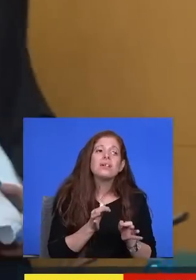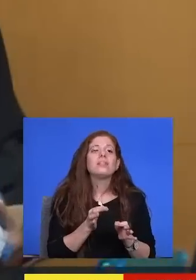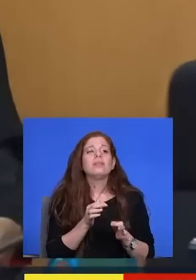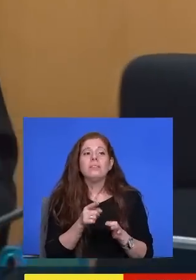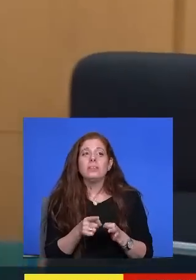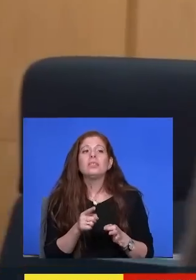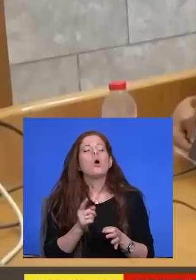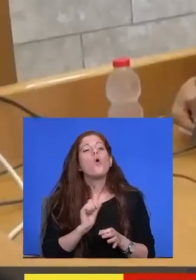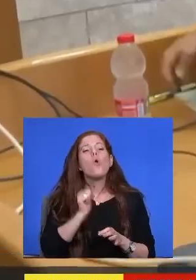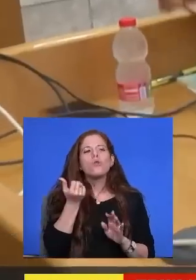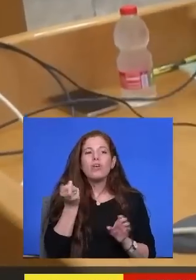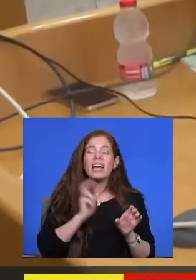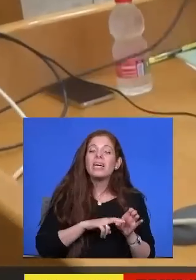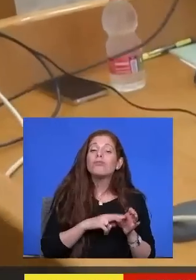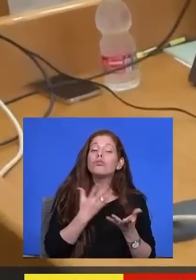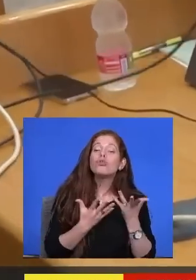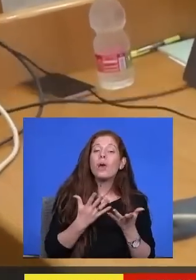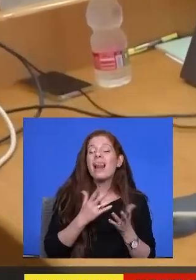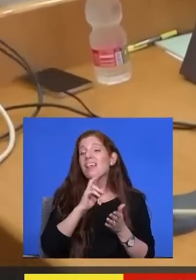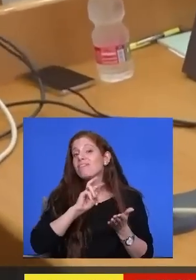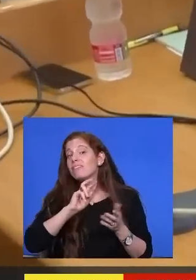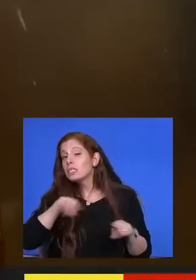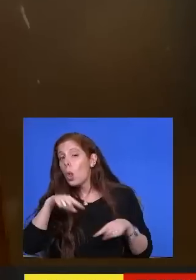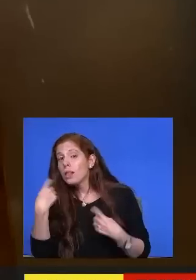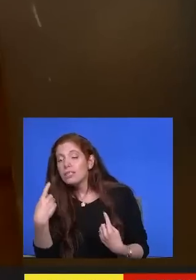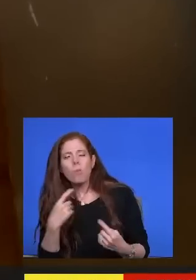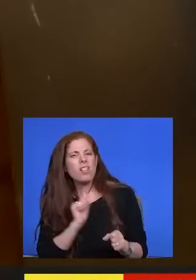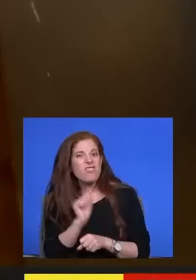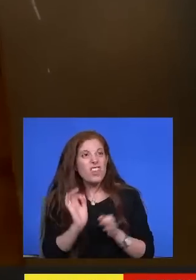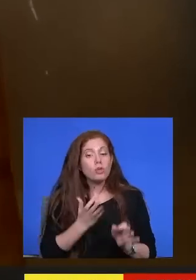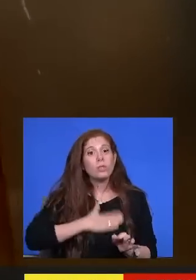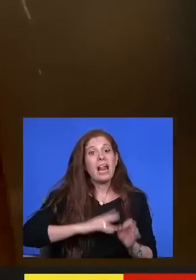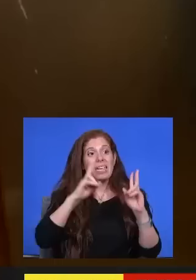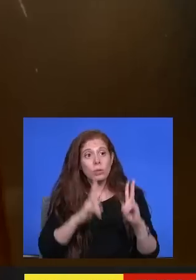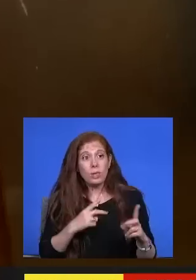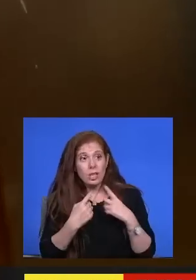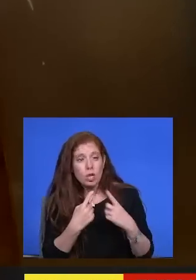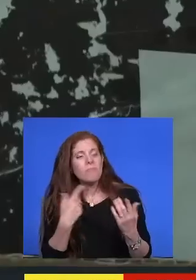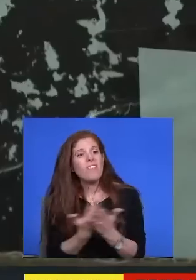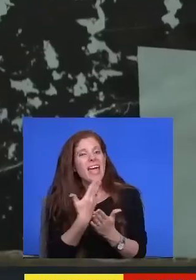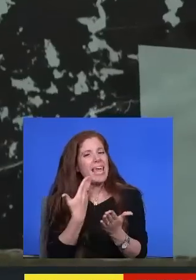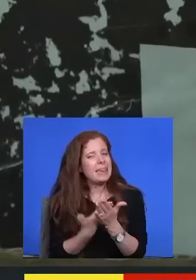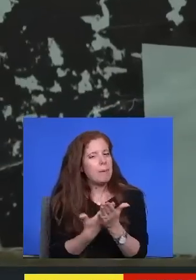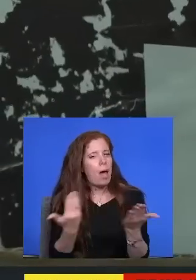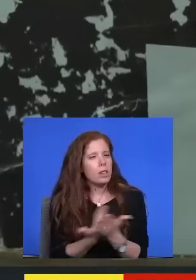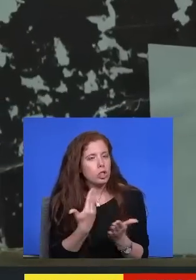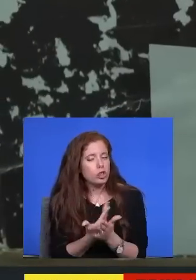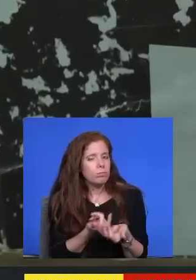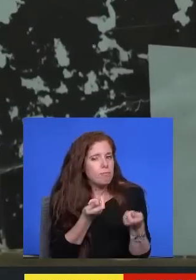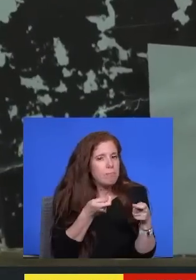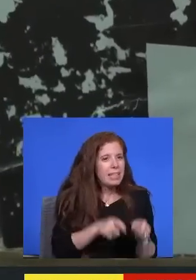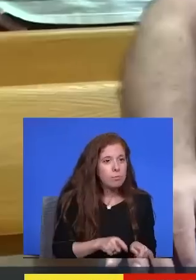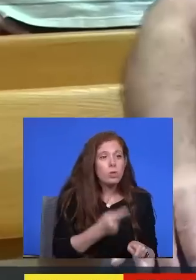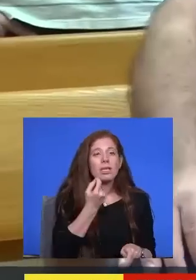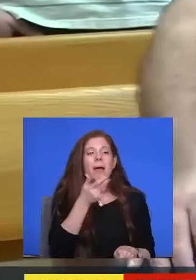הרכב ששוקל לפסול את עצמו, תביעה שמבקשת לעצור את הדיונים, ועדים חדשים בדלתיים סגורות. כמעט